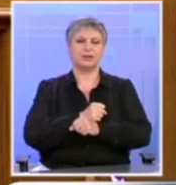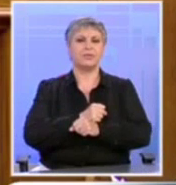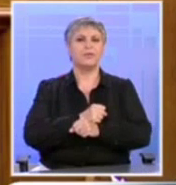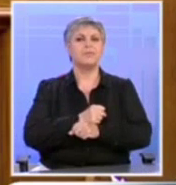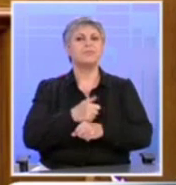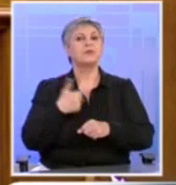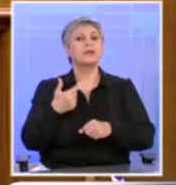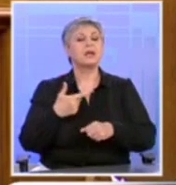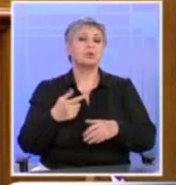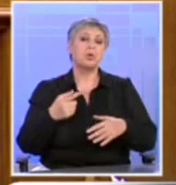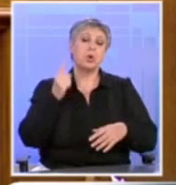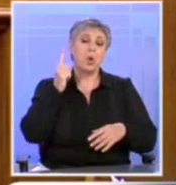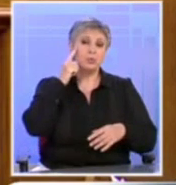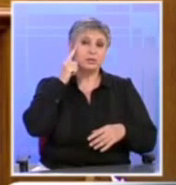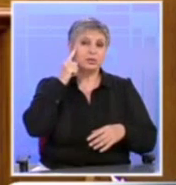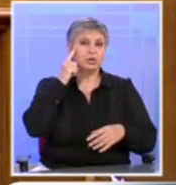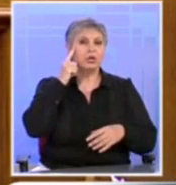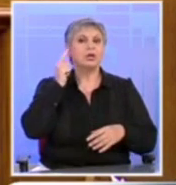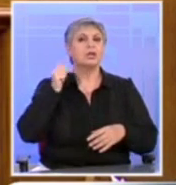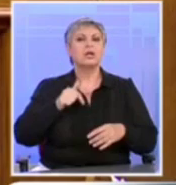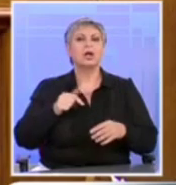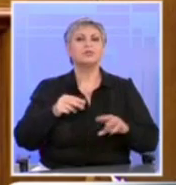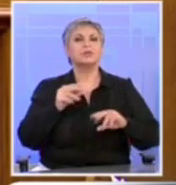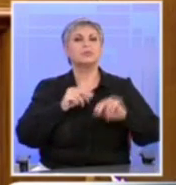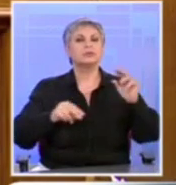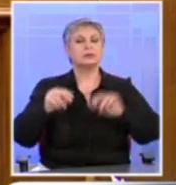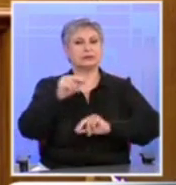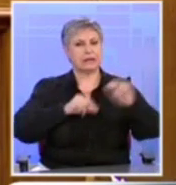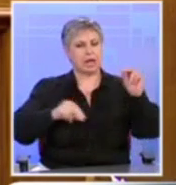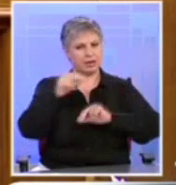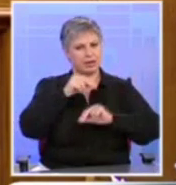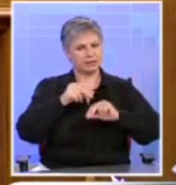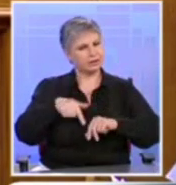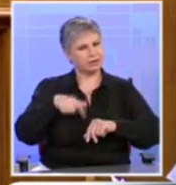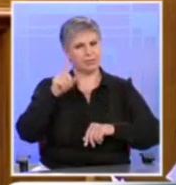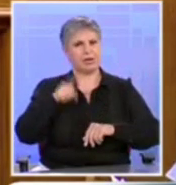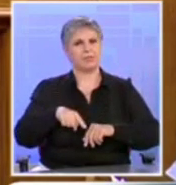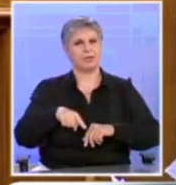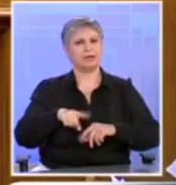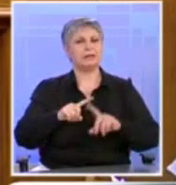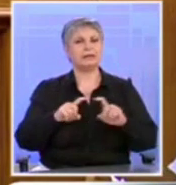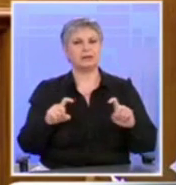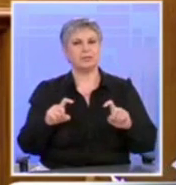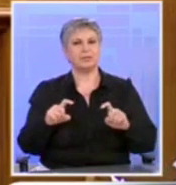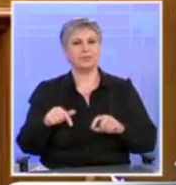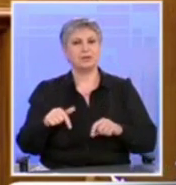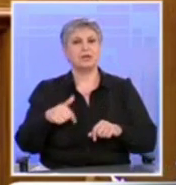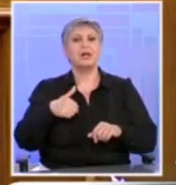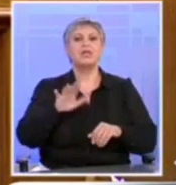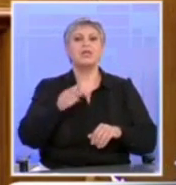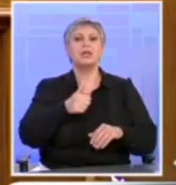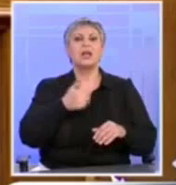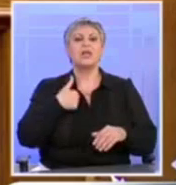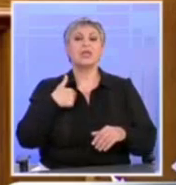το μήνυμα που νομίζω ότι βγαίνει από τη συνεδρίαση ιδιαίτερα αυτή είναι το εξής. Δεν είναι δικό μας το